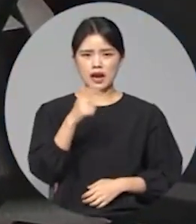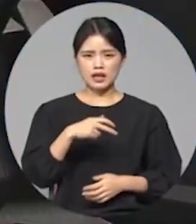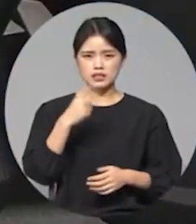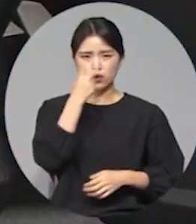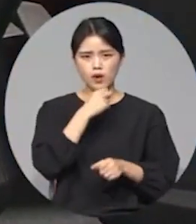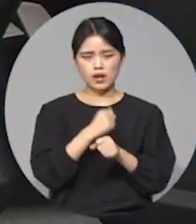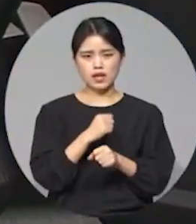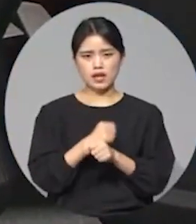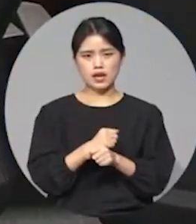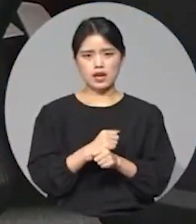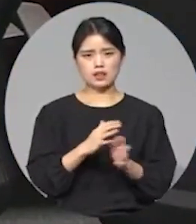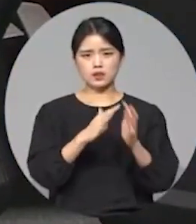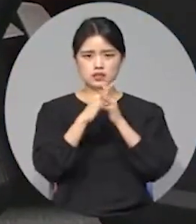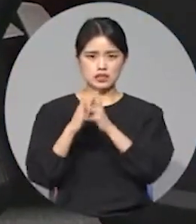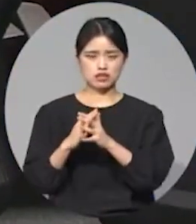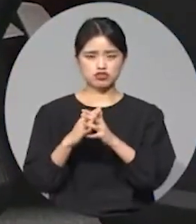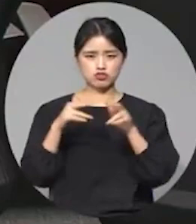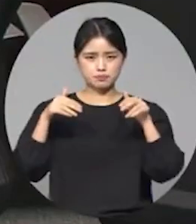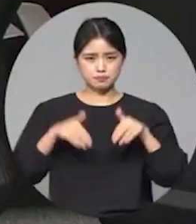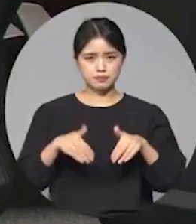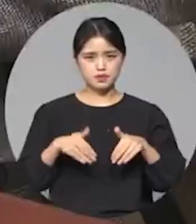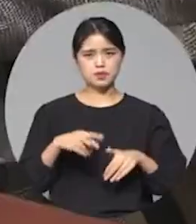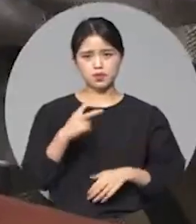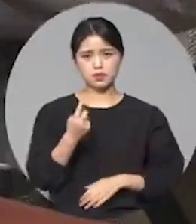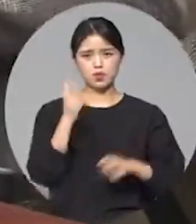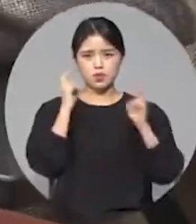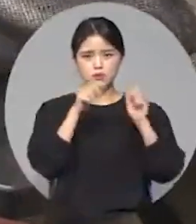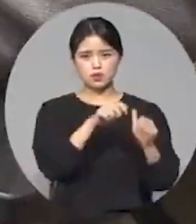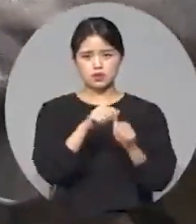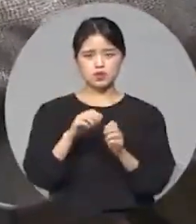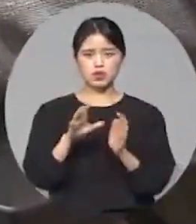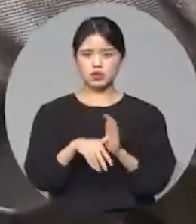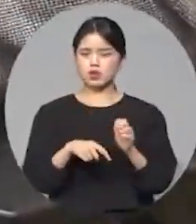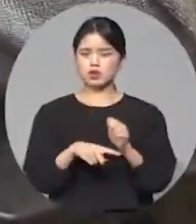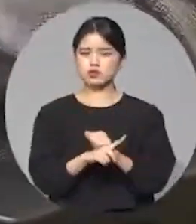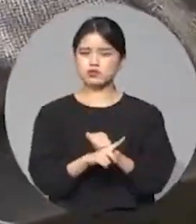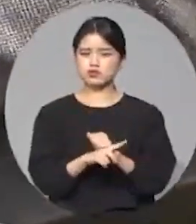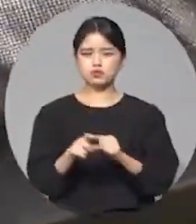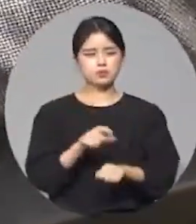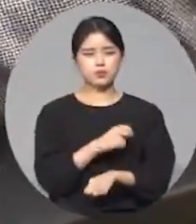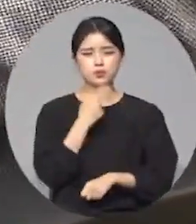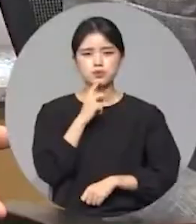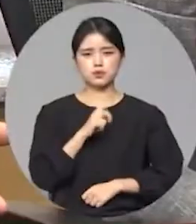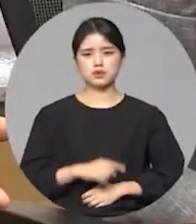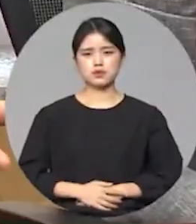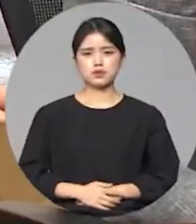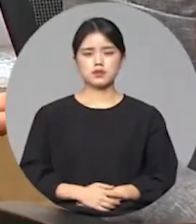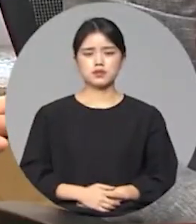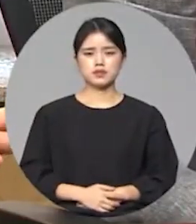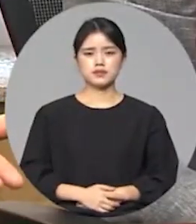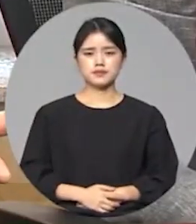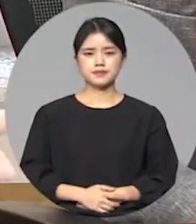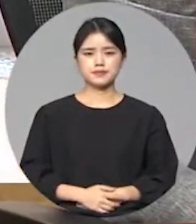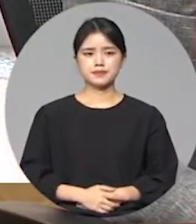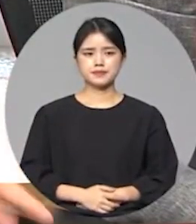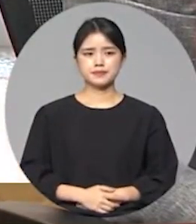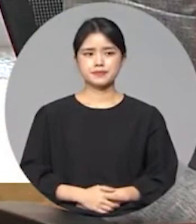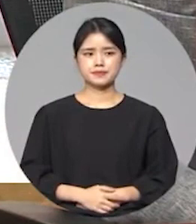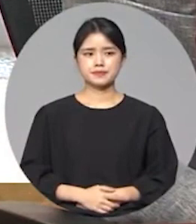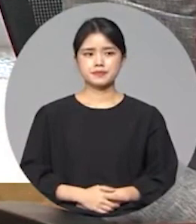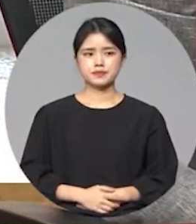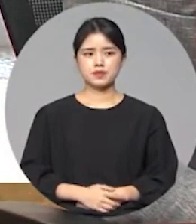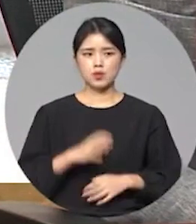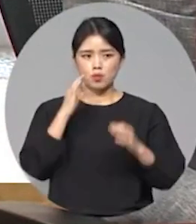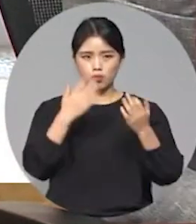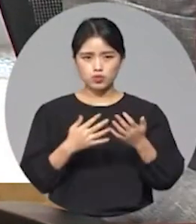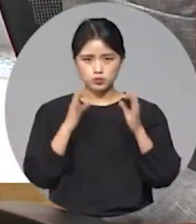관리해온 장수군 비서실도 업체 선정에 별다른 이유는 없다는 입장입니다. 이 네, 기사님께서 이렇게 보여주신 거 보니까